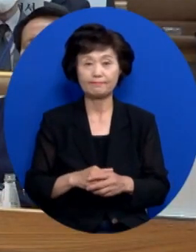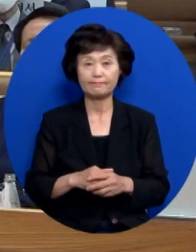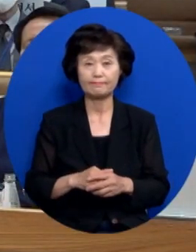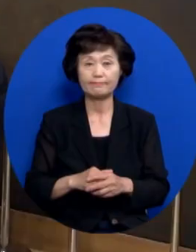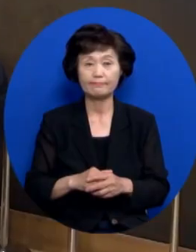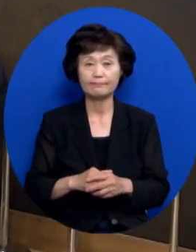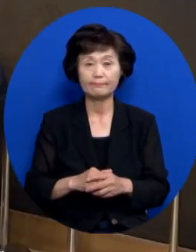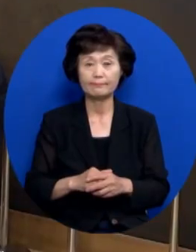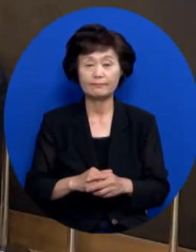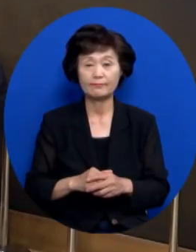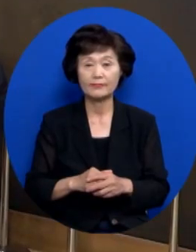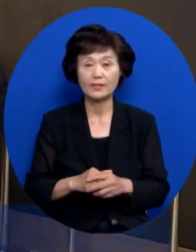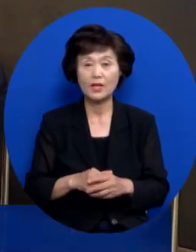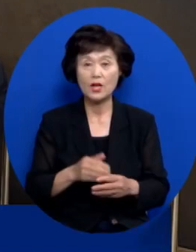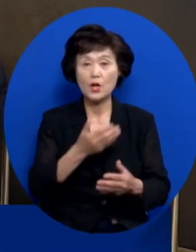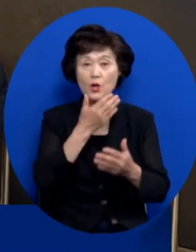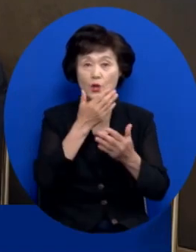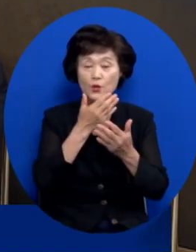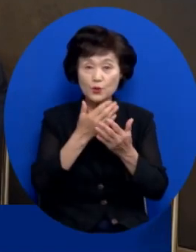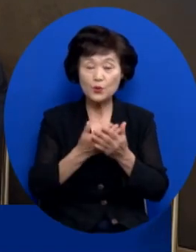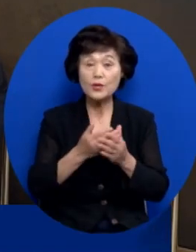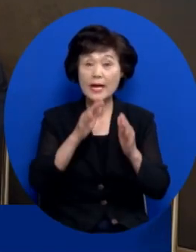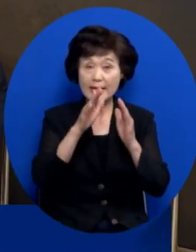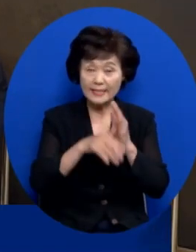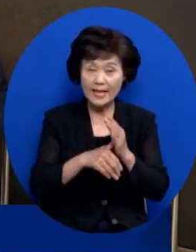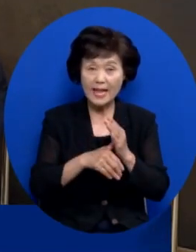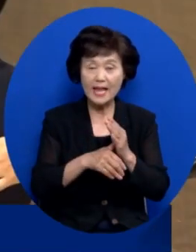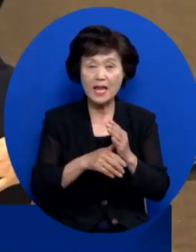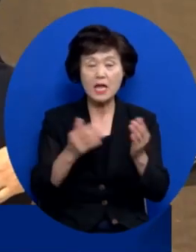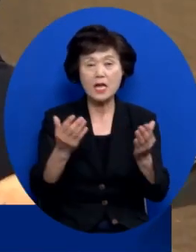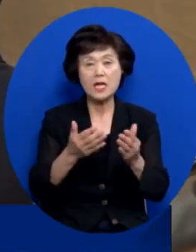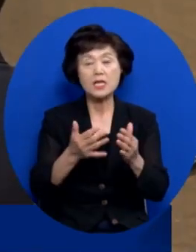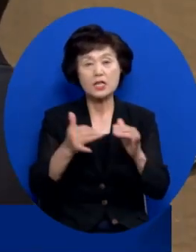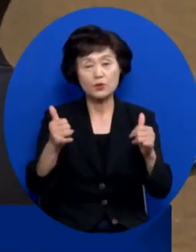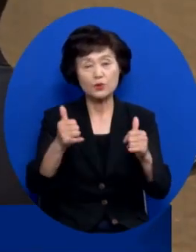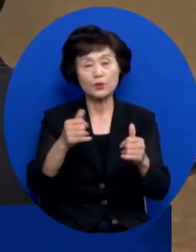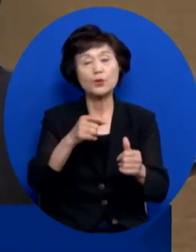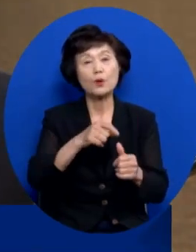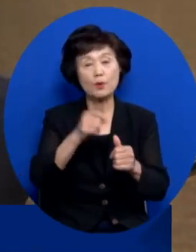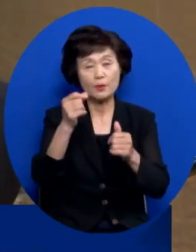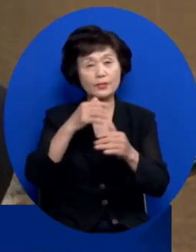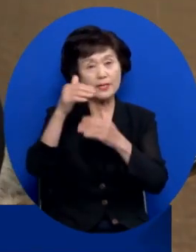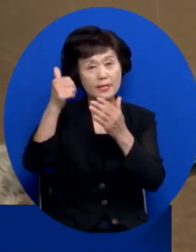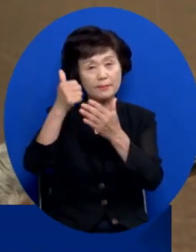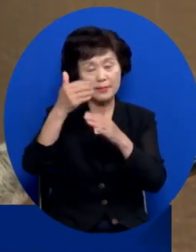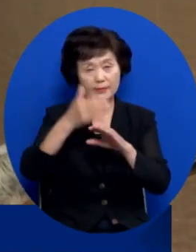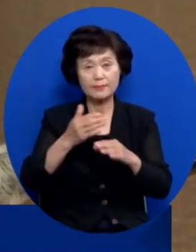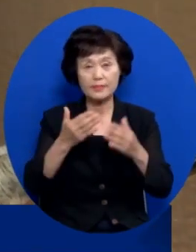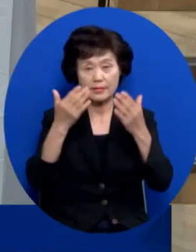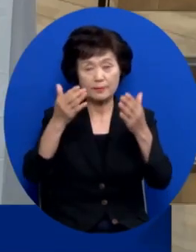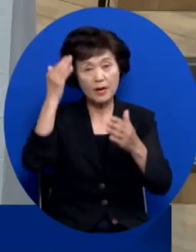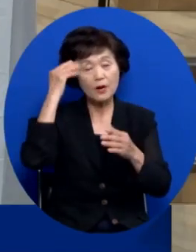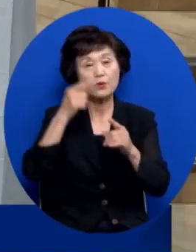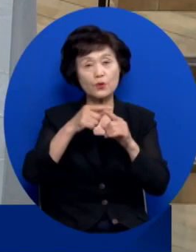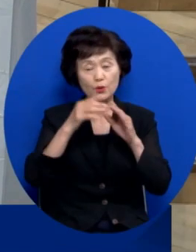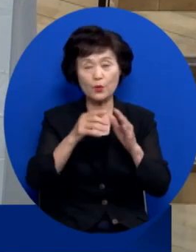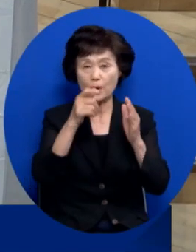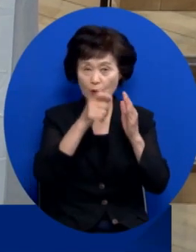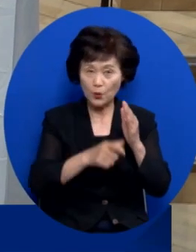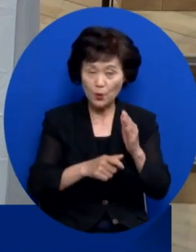당선됐습니다. 소중한 시기에 귀한 일꾼으로 세워주신 하나님께 감사드리고요. 우리 한국교회와 우리